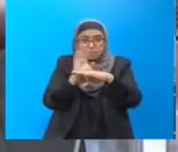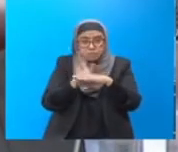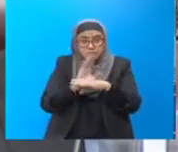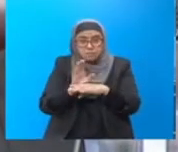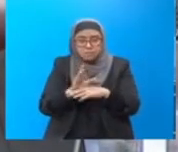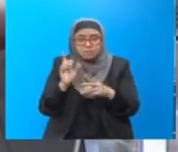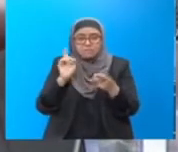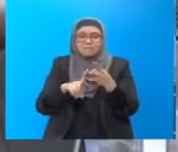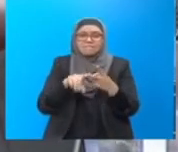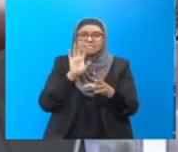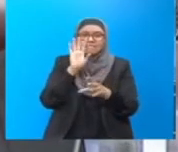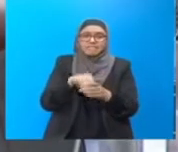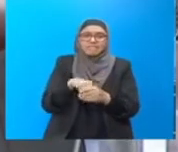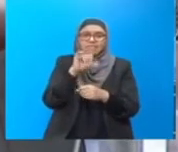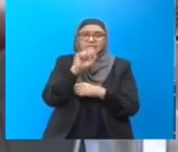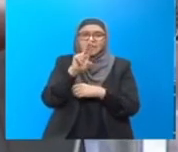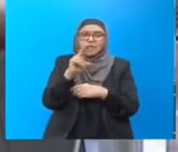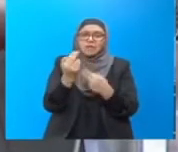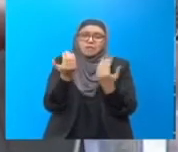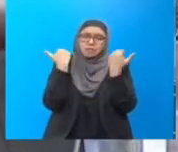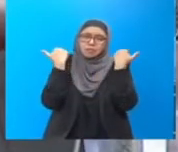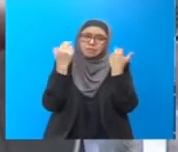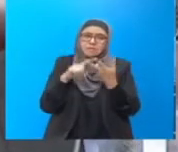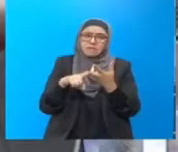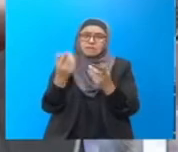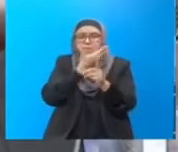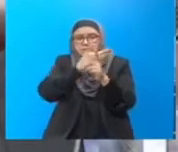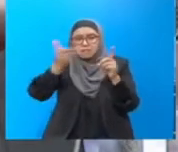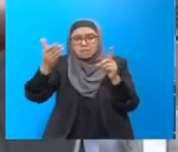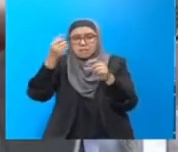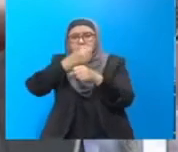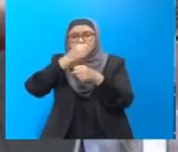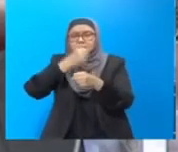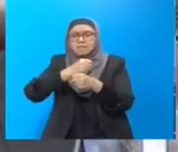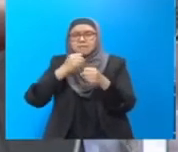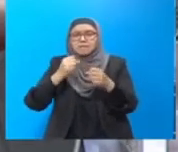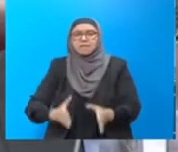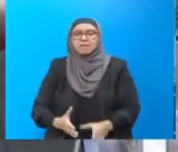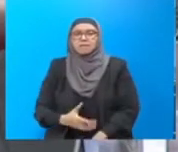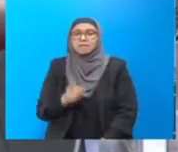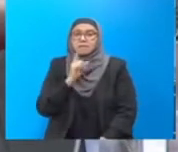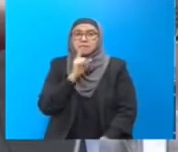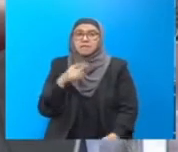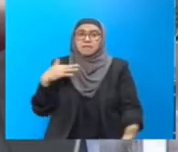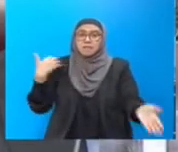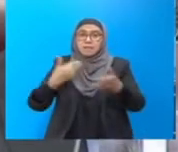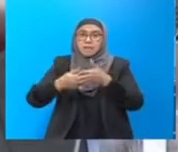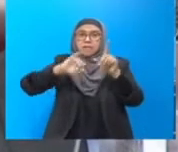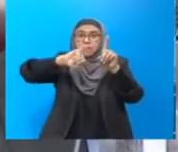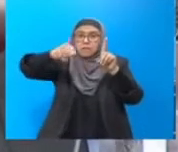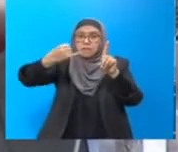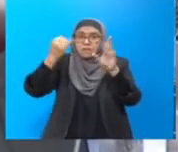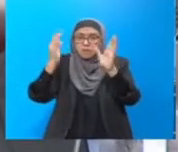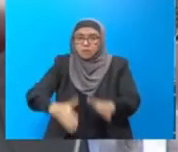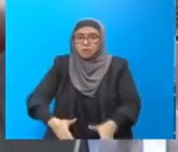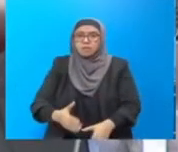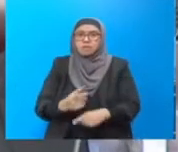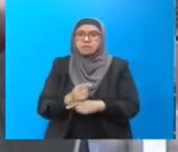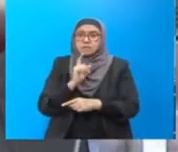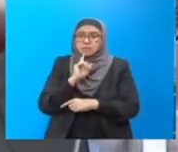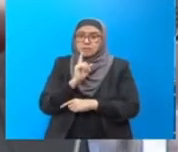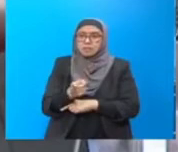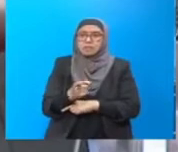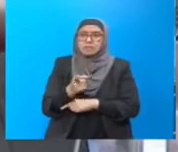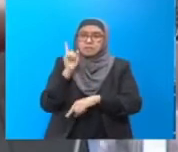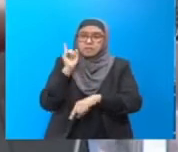isu pengangguran dan pembuangan kerja nih ya sebenarnya hampir satu juta orang kangsri dalam waktu kau bikin Itu